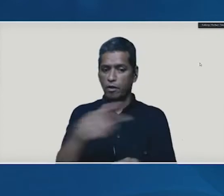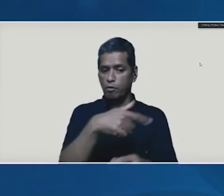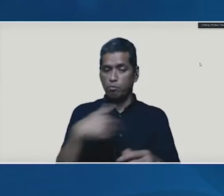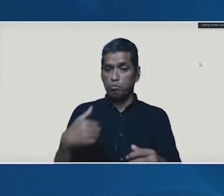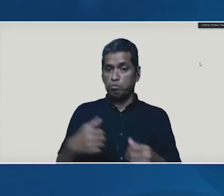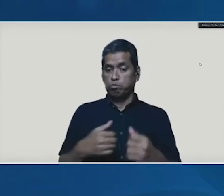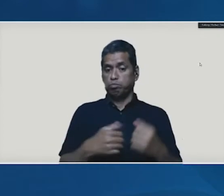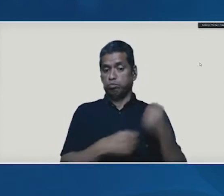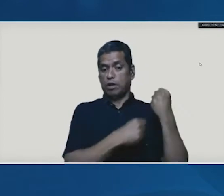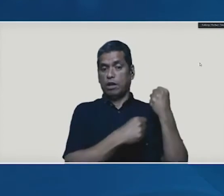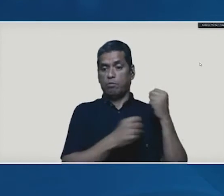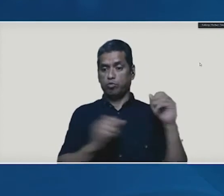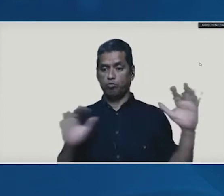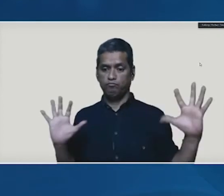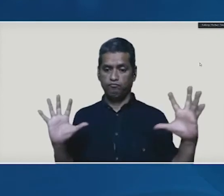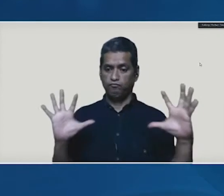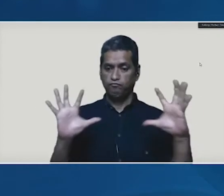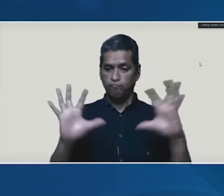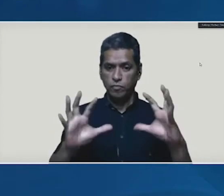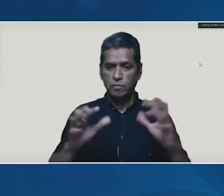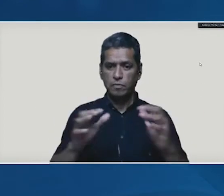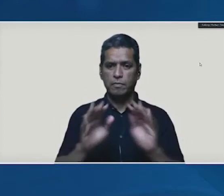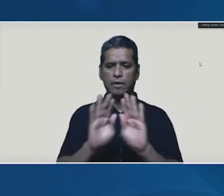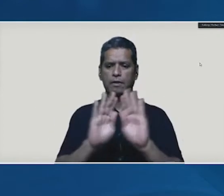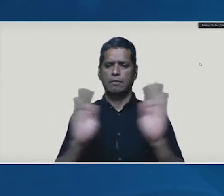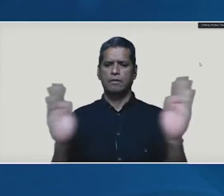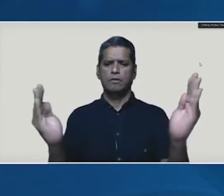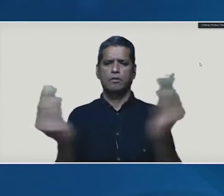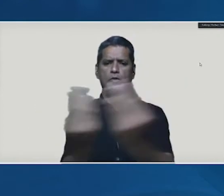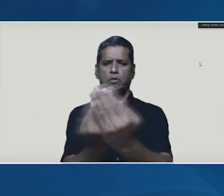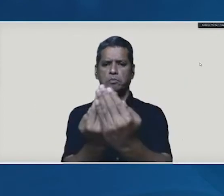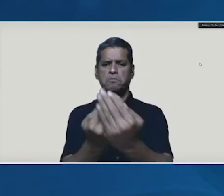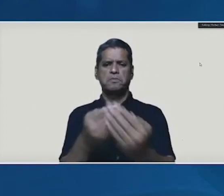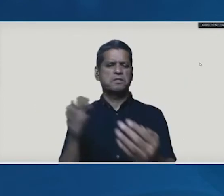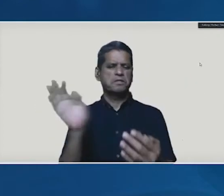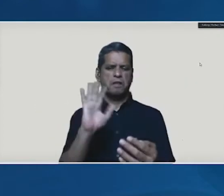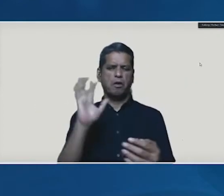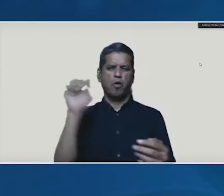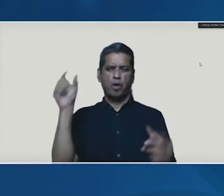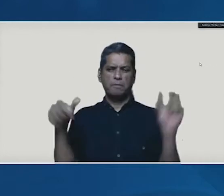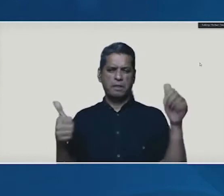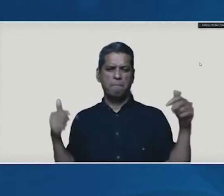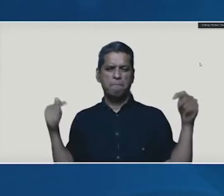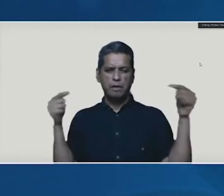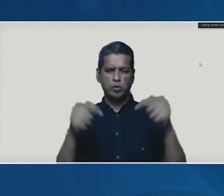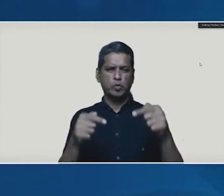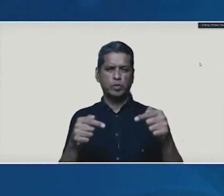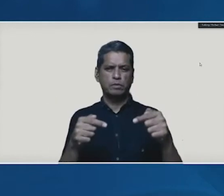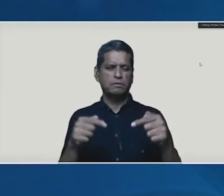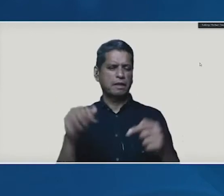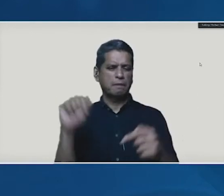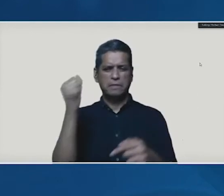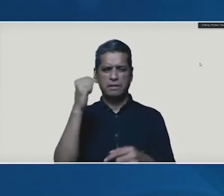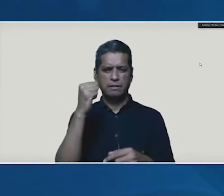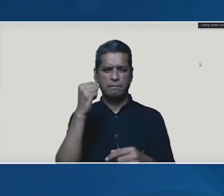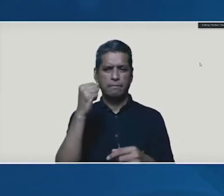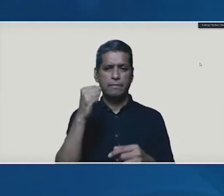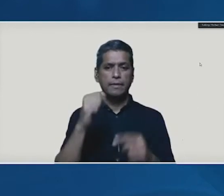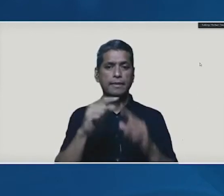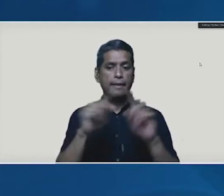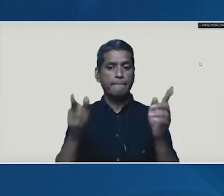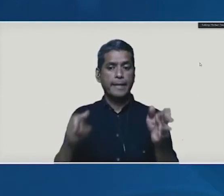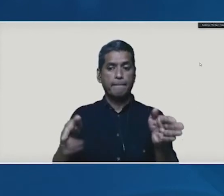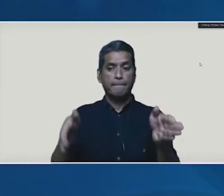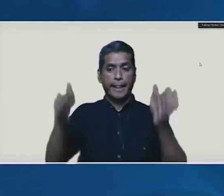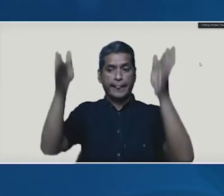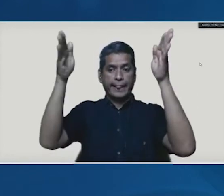mereka akan bisa hidup bahkan 50 tahun dengan makanan yang ada di dalam berkat